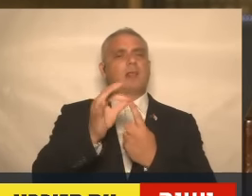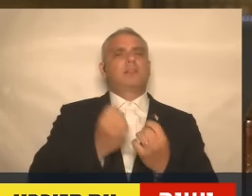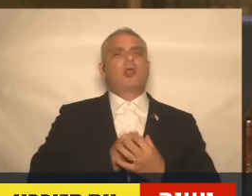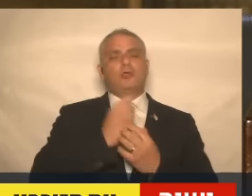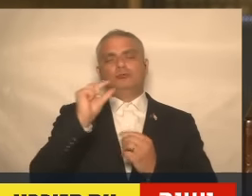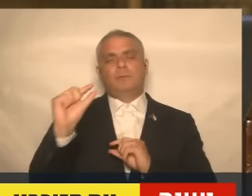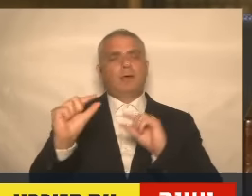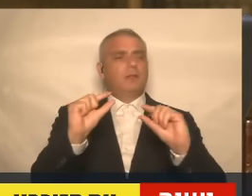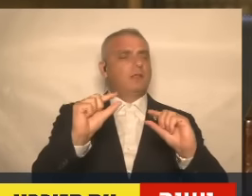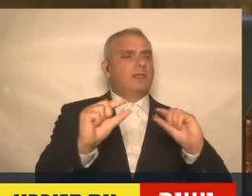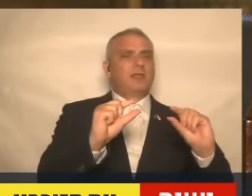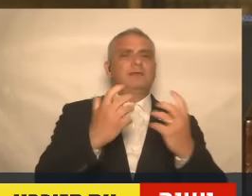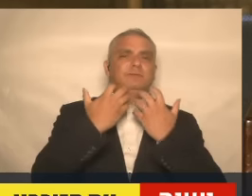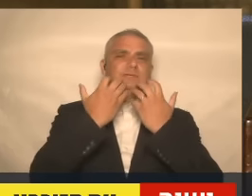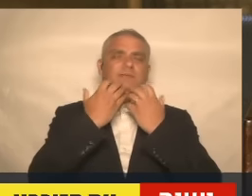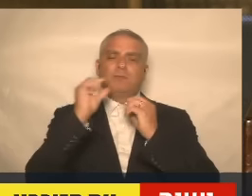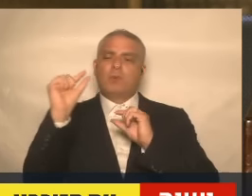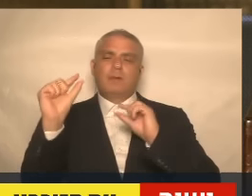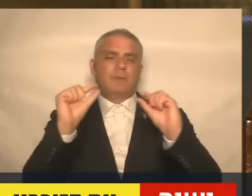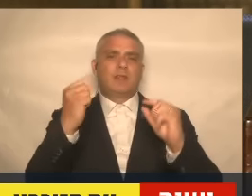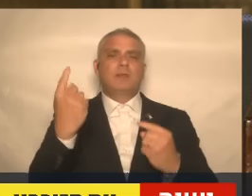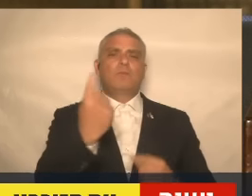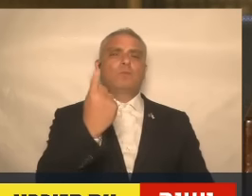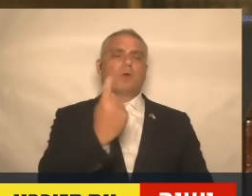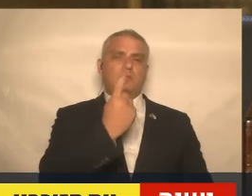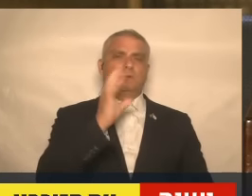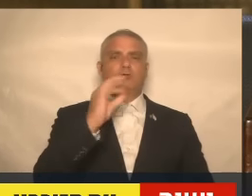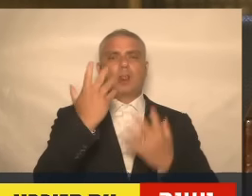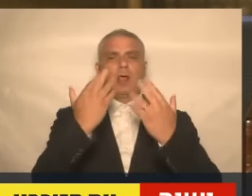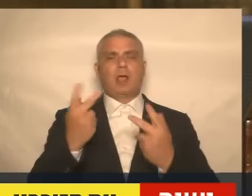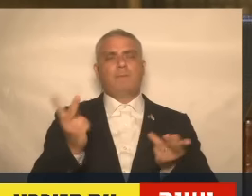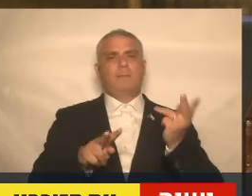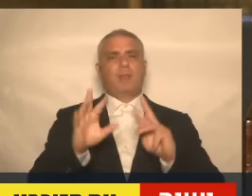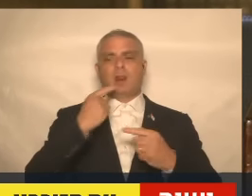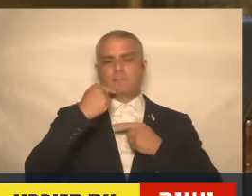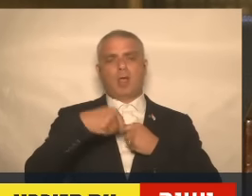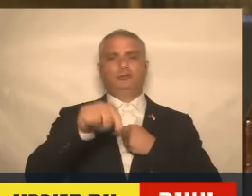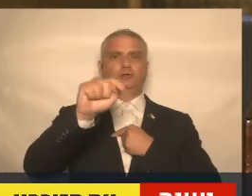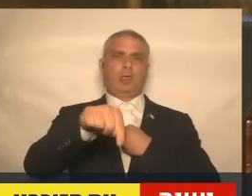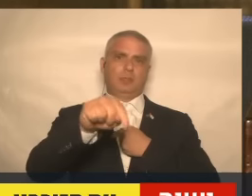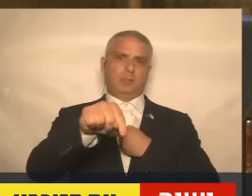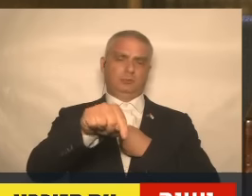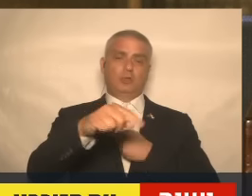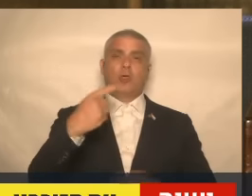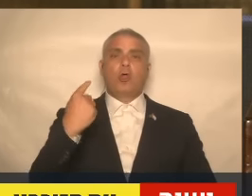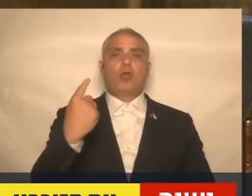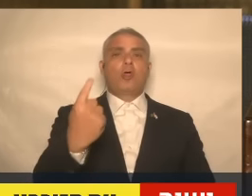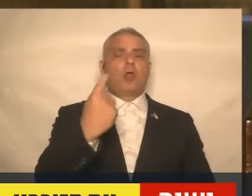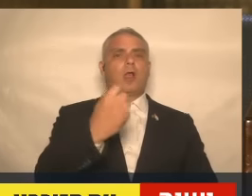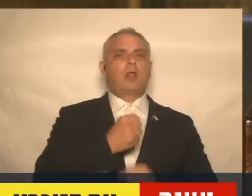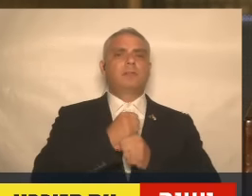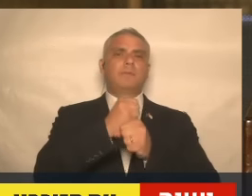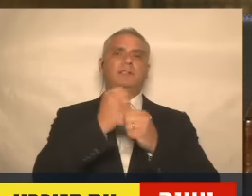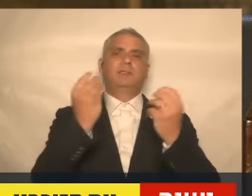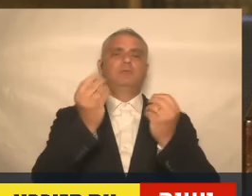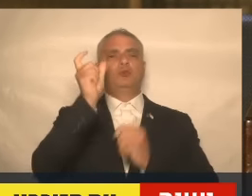נשמה קטנים, סיפורים מעטים, בודדים, של כמה מחללי השנה הזו. כל אחד מהם מייצג